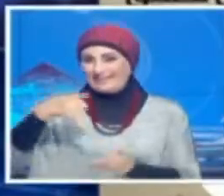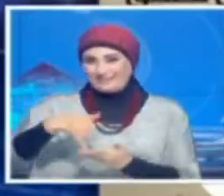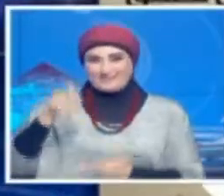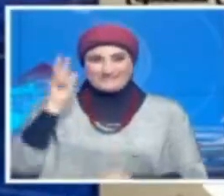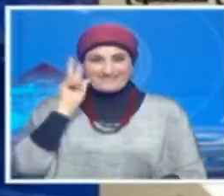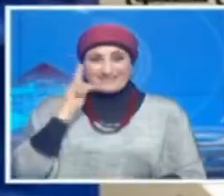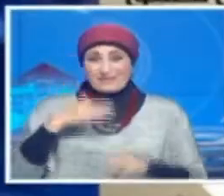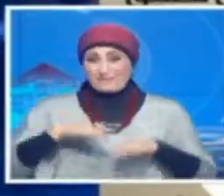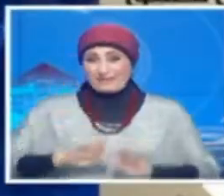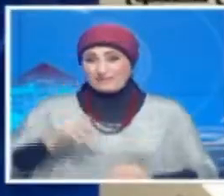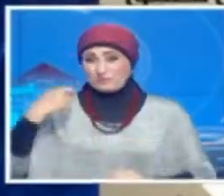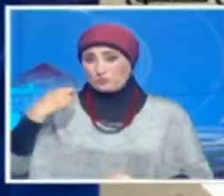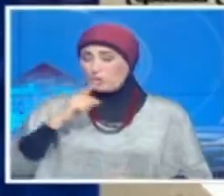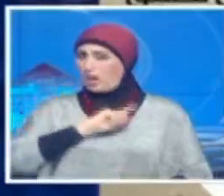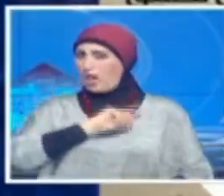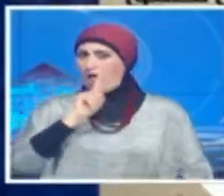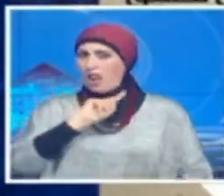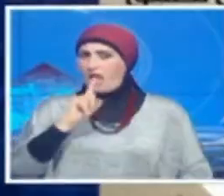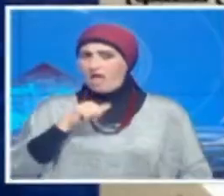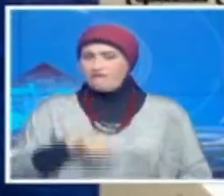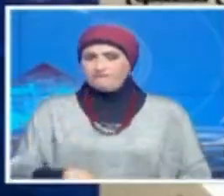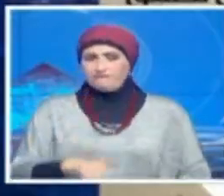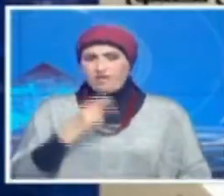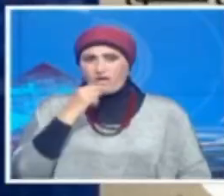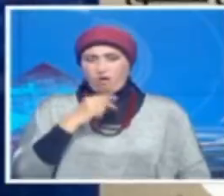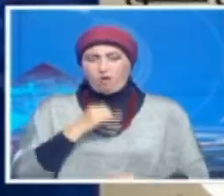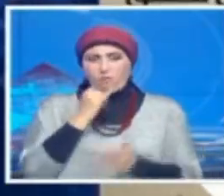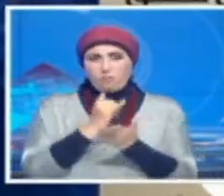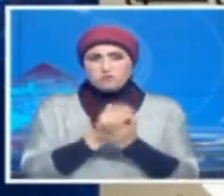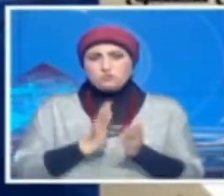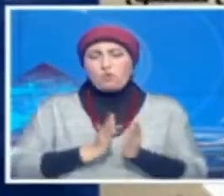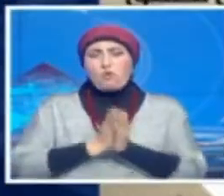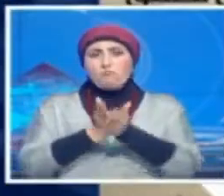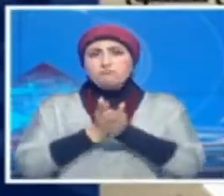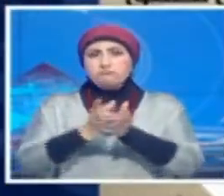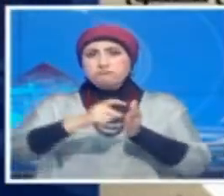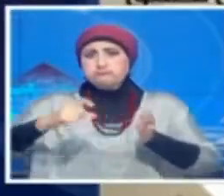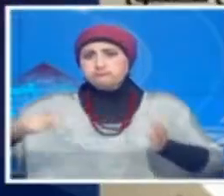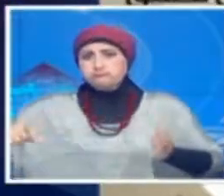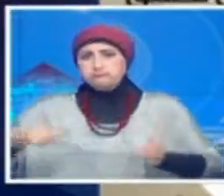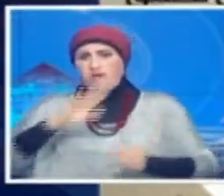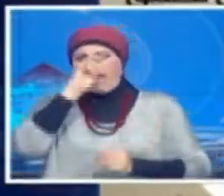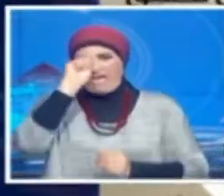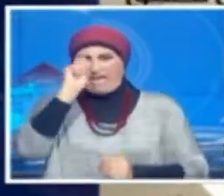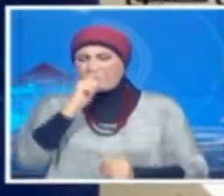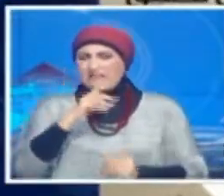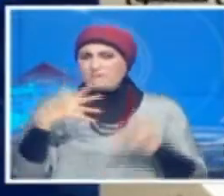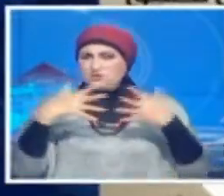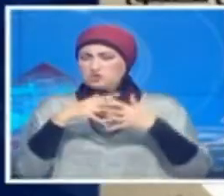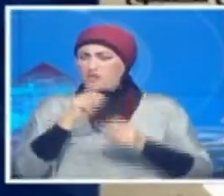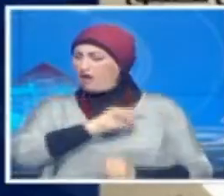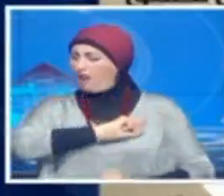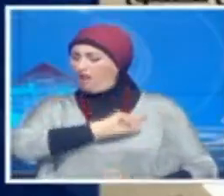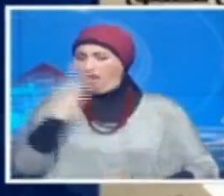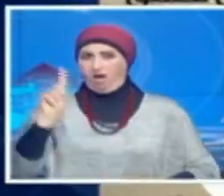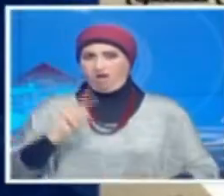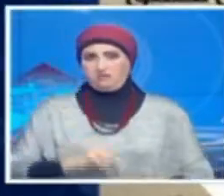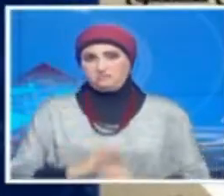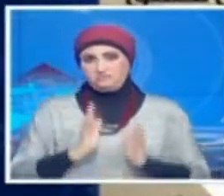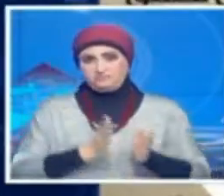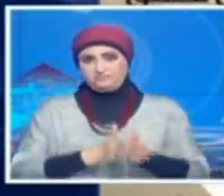المركز الإعلامي لمجلس الوزراء ينفي إسناد إدارة الممر الملاحي لقناة السويس لإحدى الشركات الأجنبية.